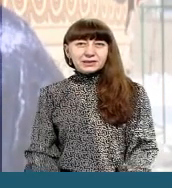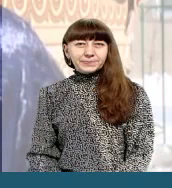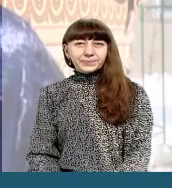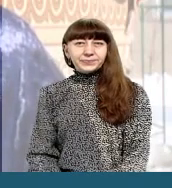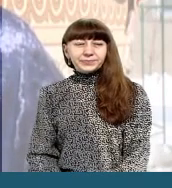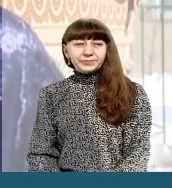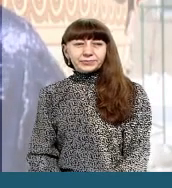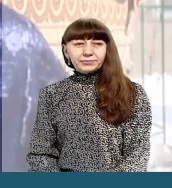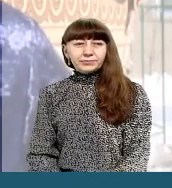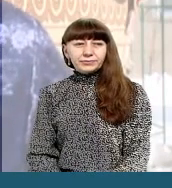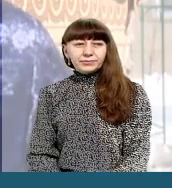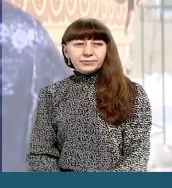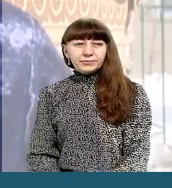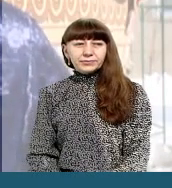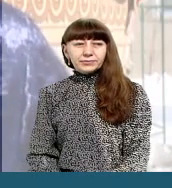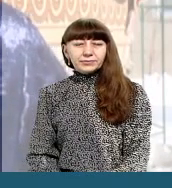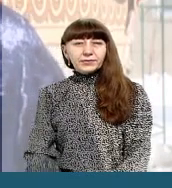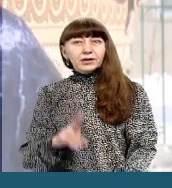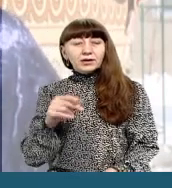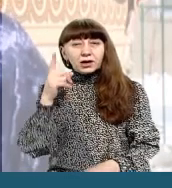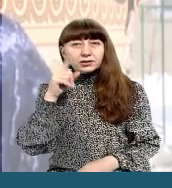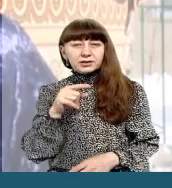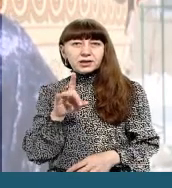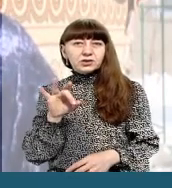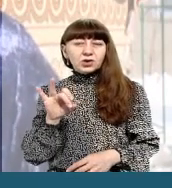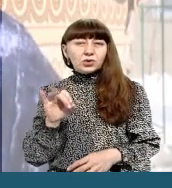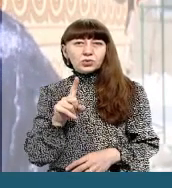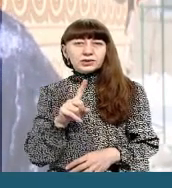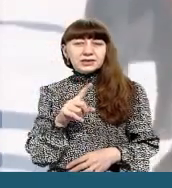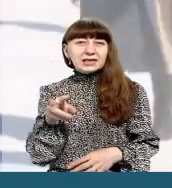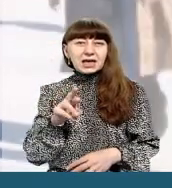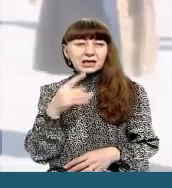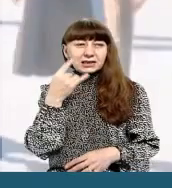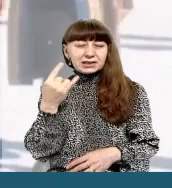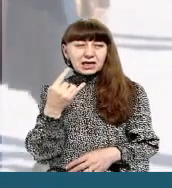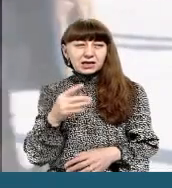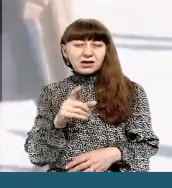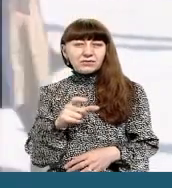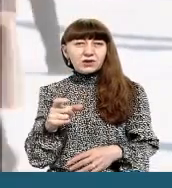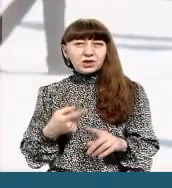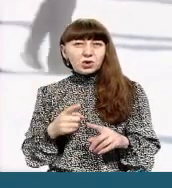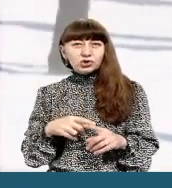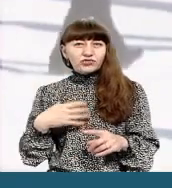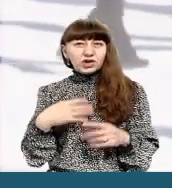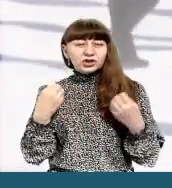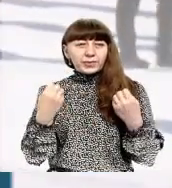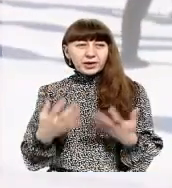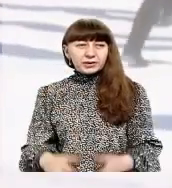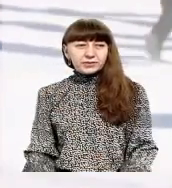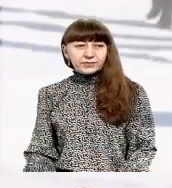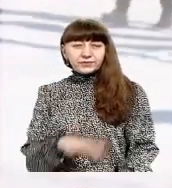халықаралық той ғой. Жаңа жыл қазақша айтқанда. Мереке тойы құтты болсын.